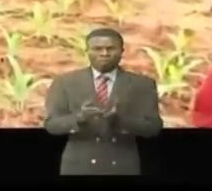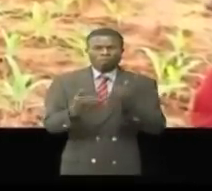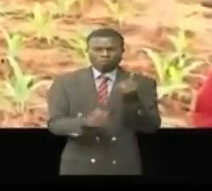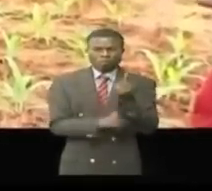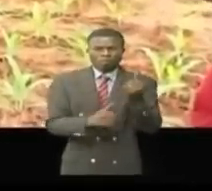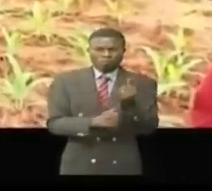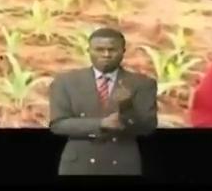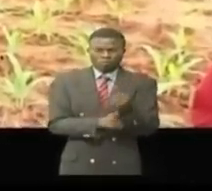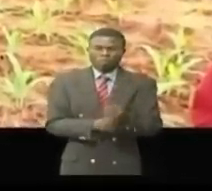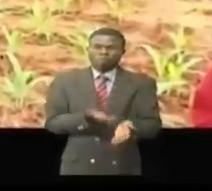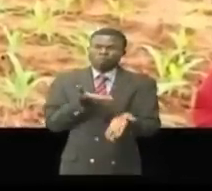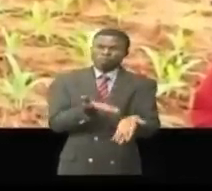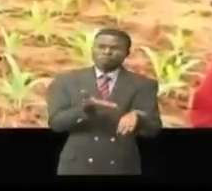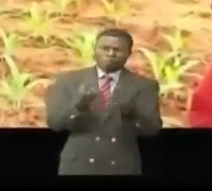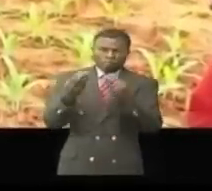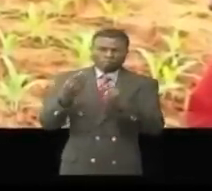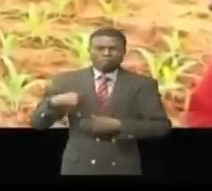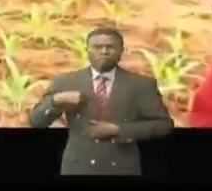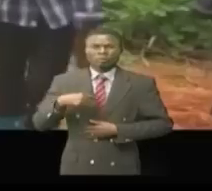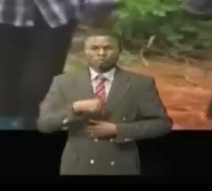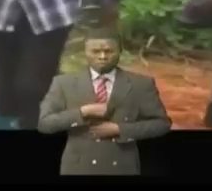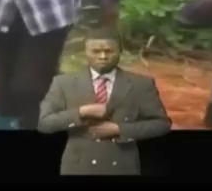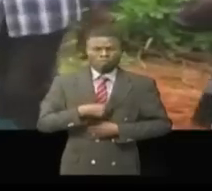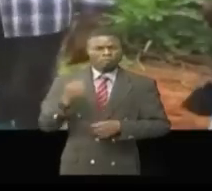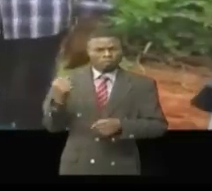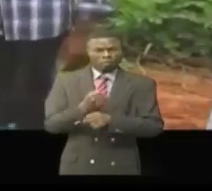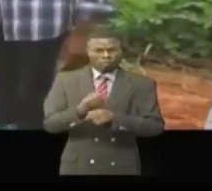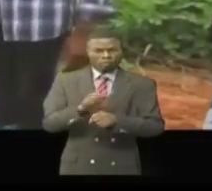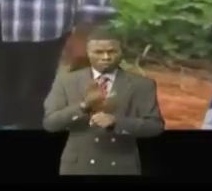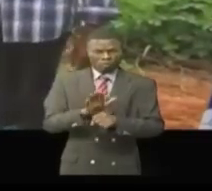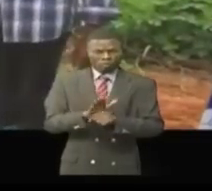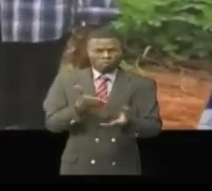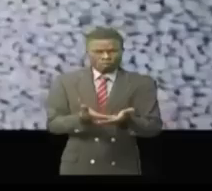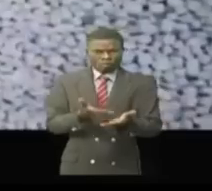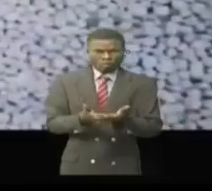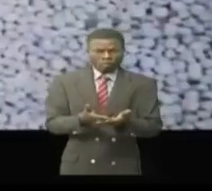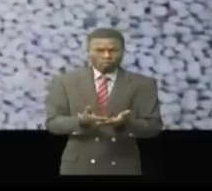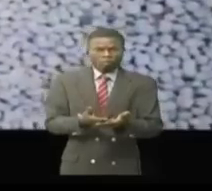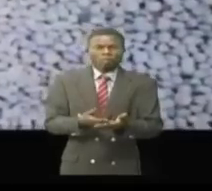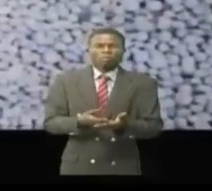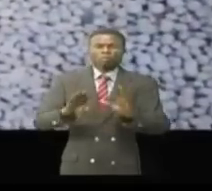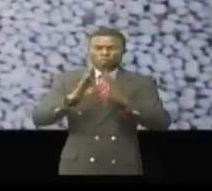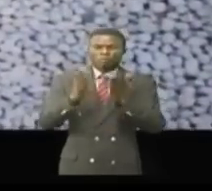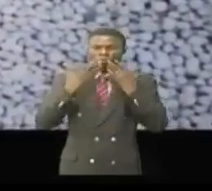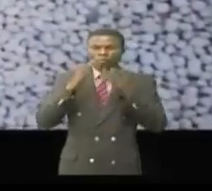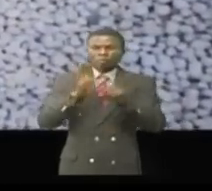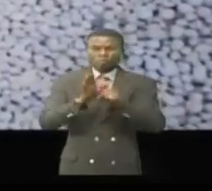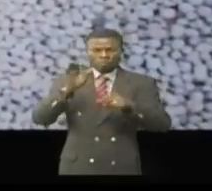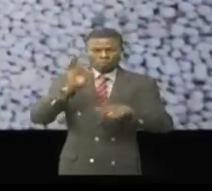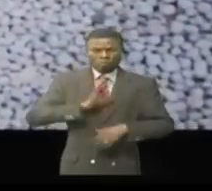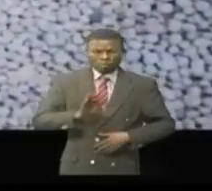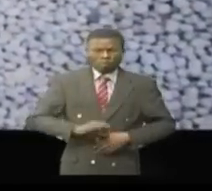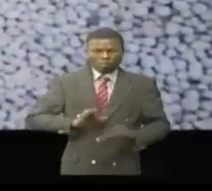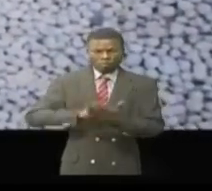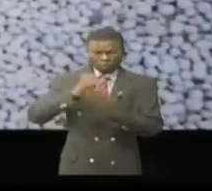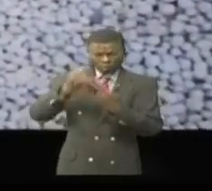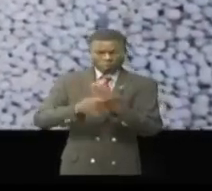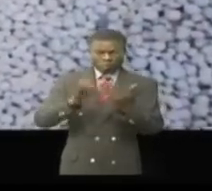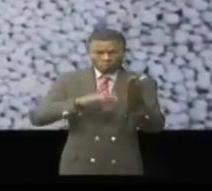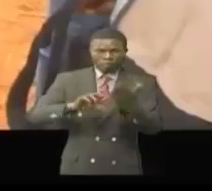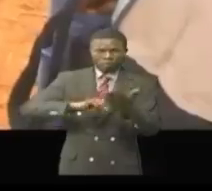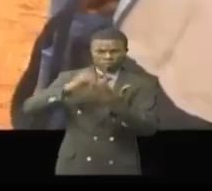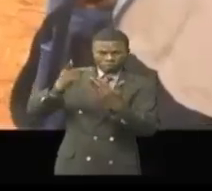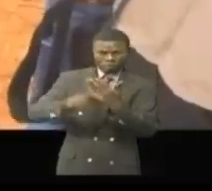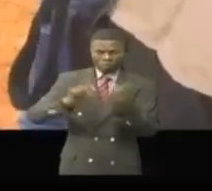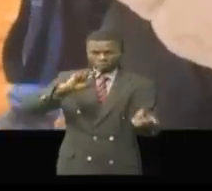pour l'assistance qui nous assiste. Ils ont travaillé. Si ce paysan remercie le chef de l'État, c'est parce que ce programme fait partie de l'agenda de